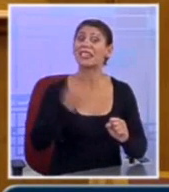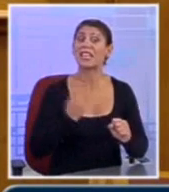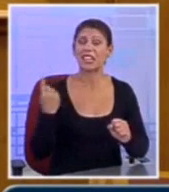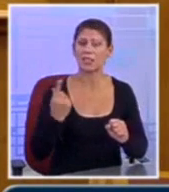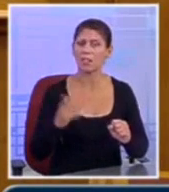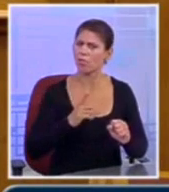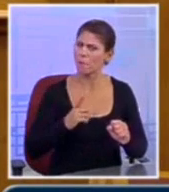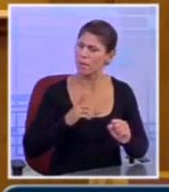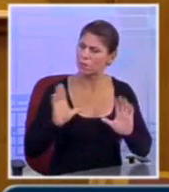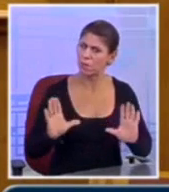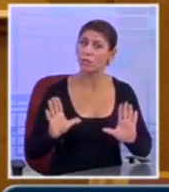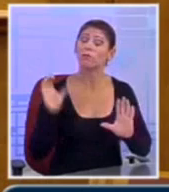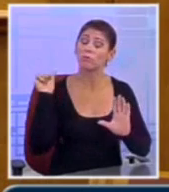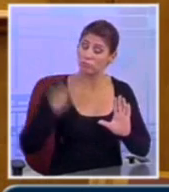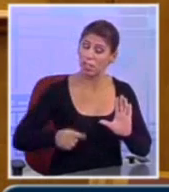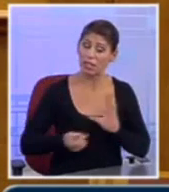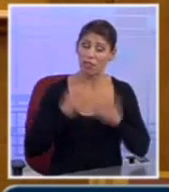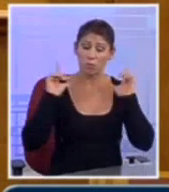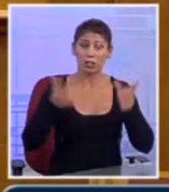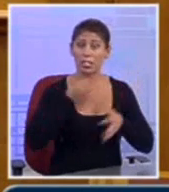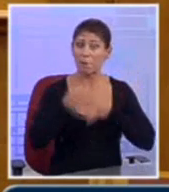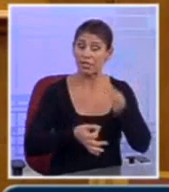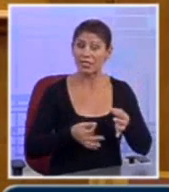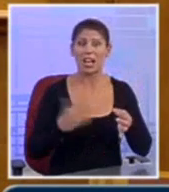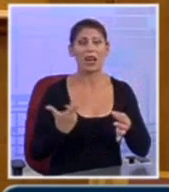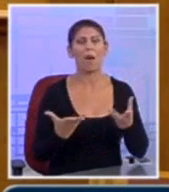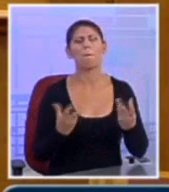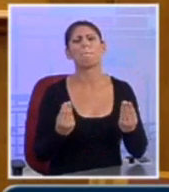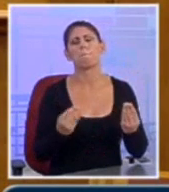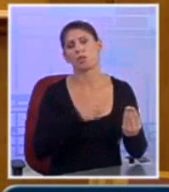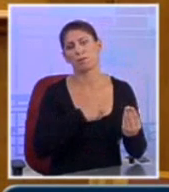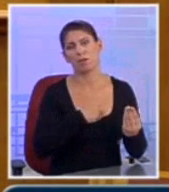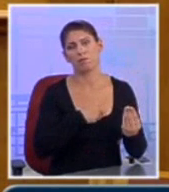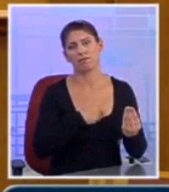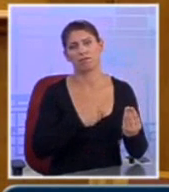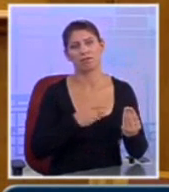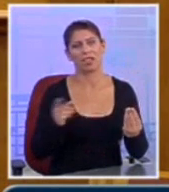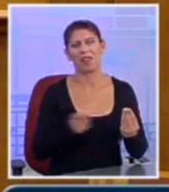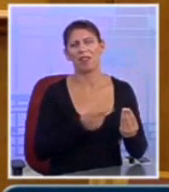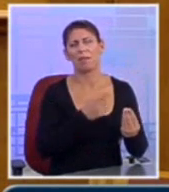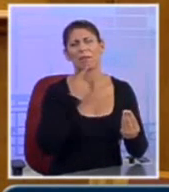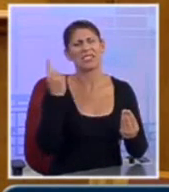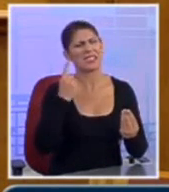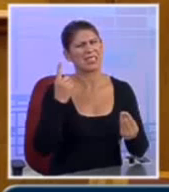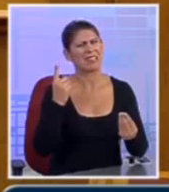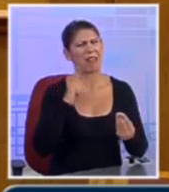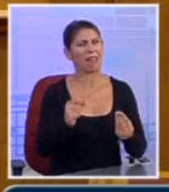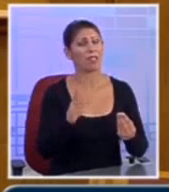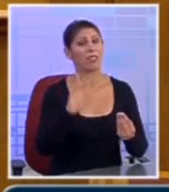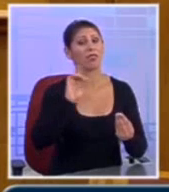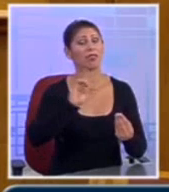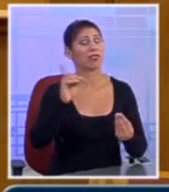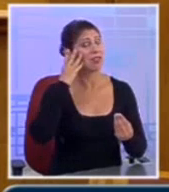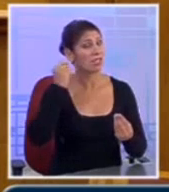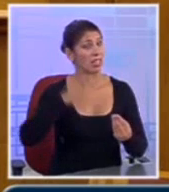Θα περιμένουμε, ναι, η Νέα Δημοκρατία να τοποθετηθεί. Αλλά πολύ λυπάμαι ότι θα πάτε με τις κεκτημένες σας ταχύτητες. Και δεν θα ξεχάσει ο